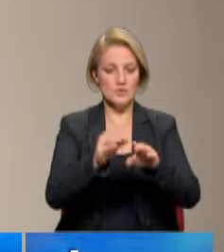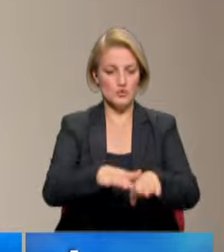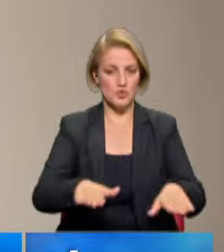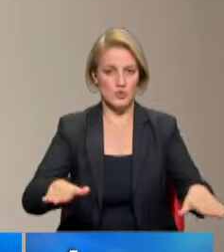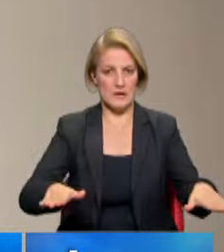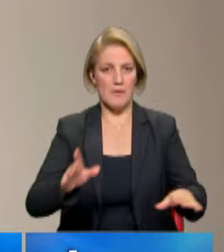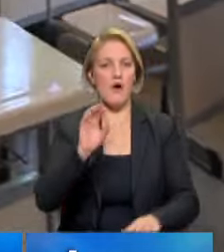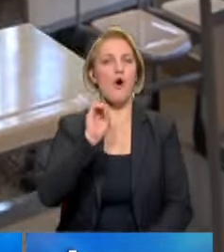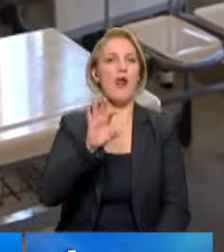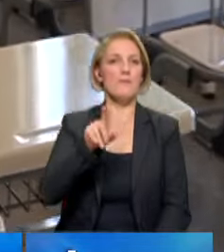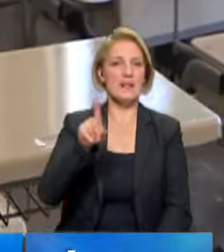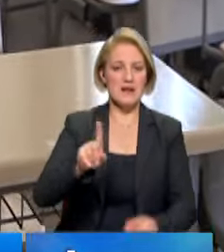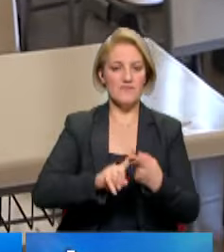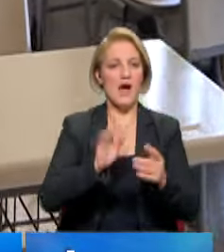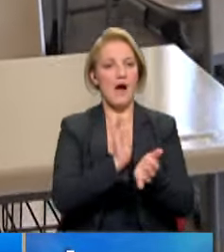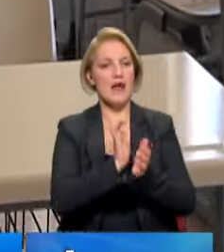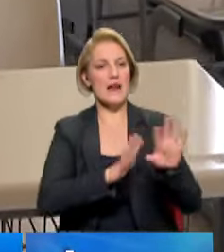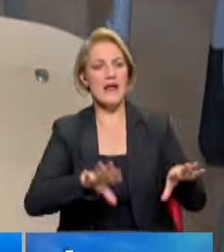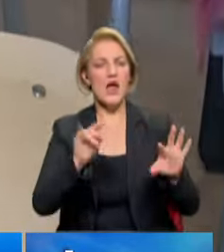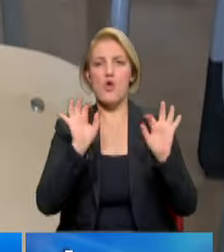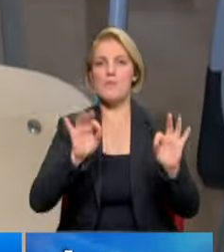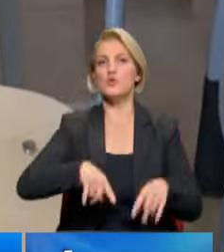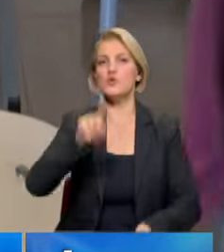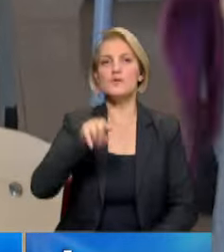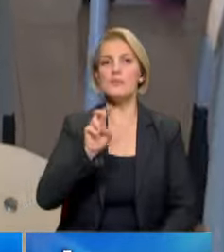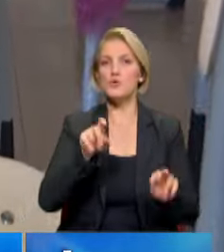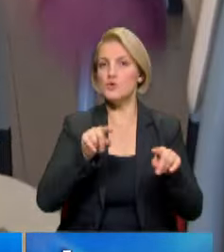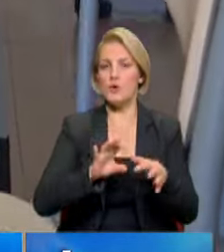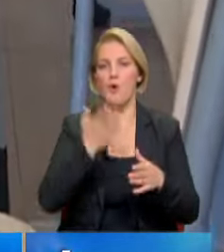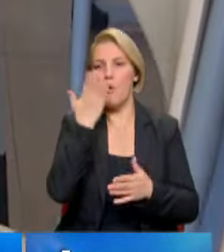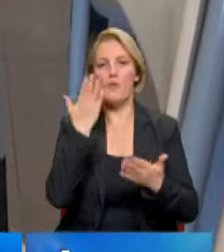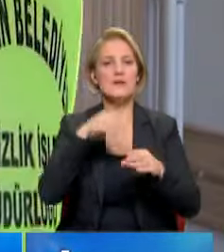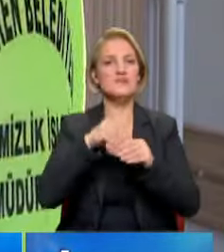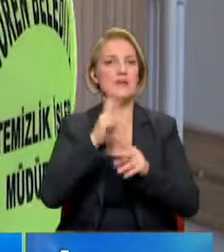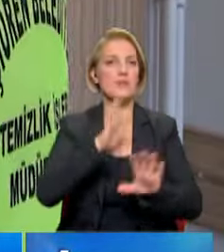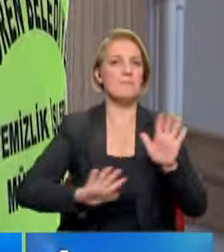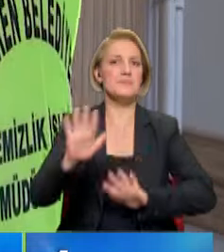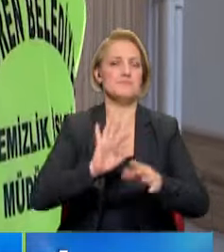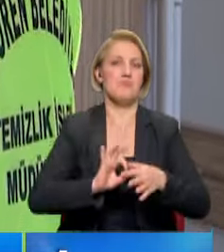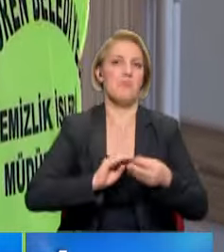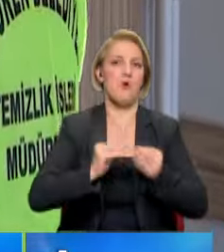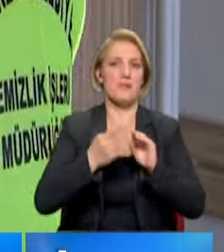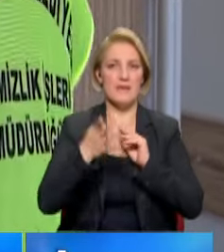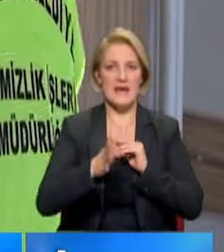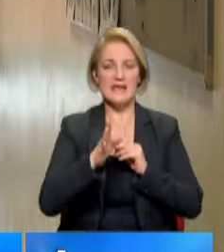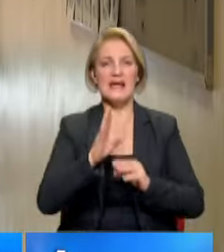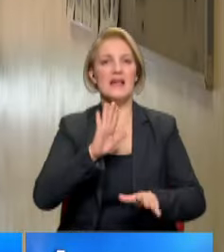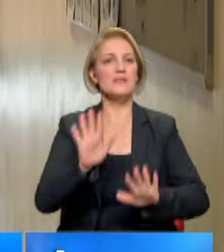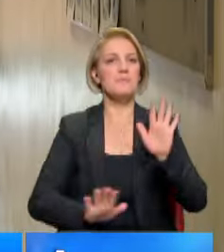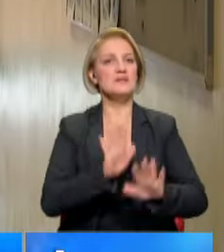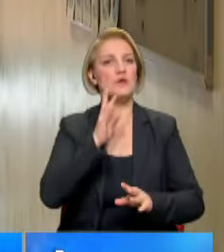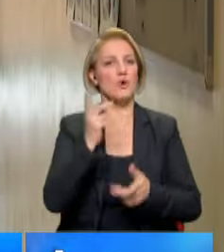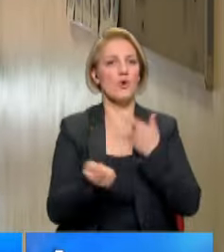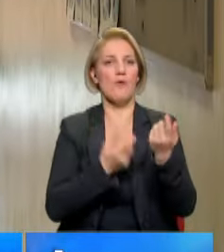Çocuklarımızın, öğretmenlerimizin ve velilerimizin en önemli gündemi okullarda yaşanan temizlik problemidir. Okullarda temizlik görevlileri